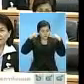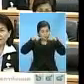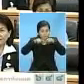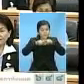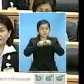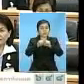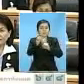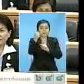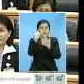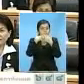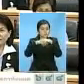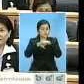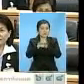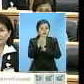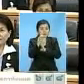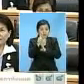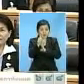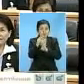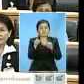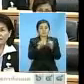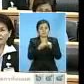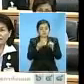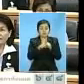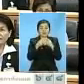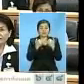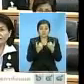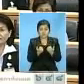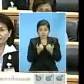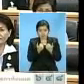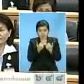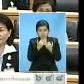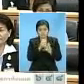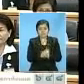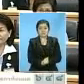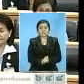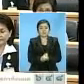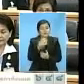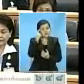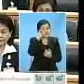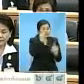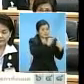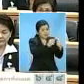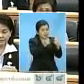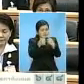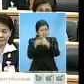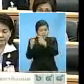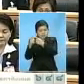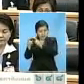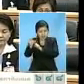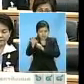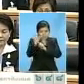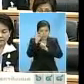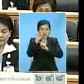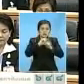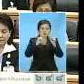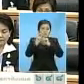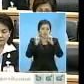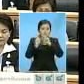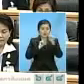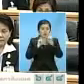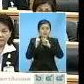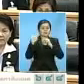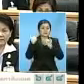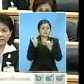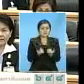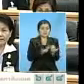วมกันวันนี้ก็เหมือนกันครับเราได้นำความคิดเห็นที่แตกต่างมาอภิปรายแลกเปลี่ยนความคิดเห็นกันในรัฐ